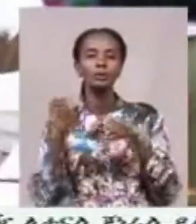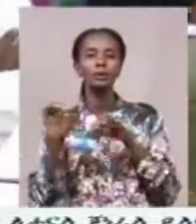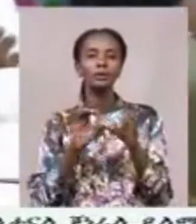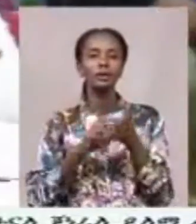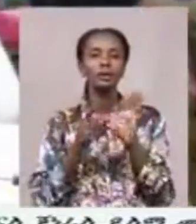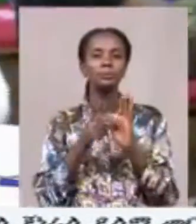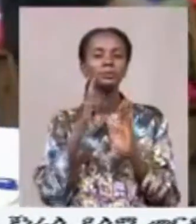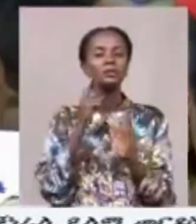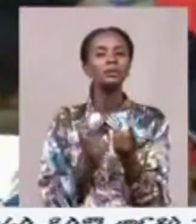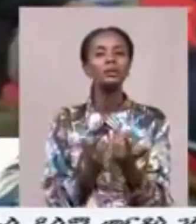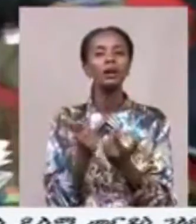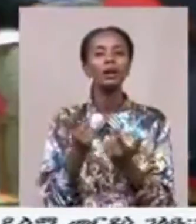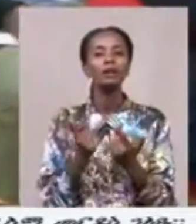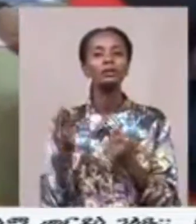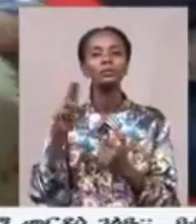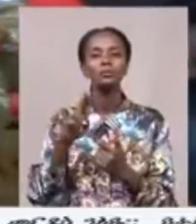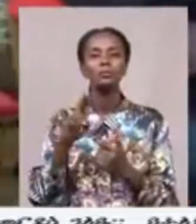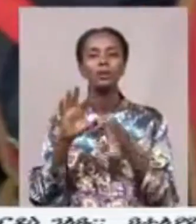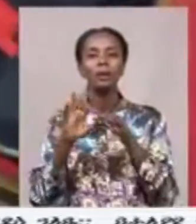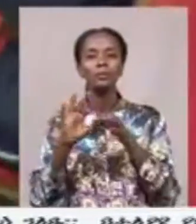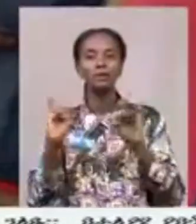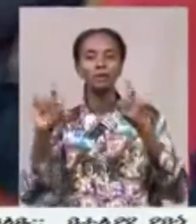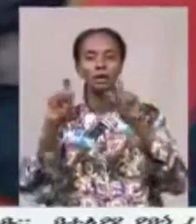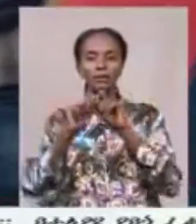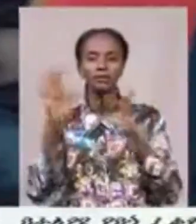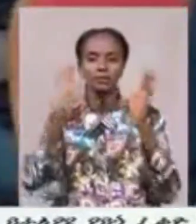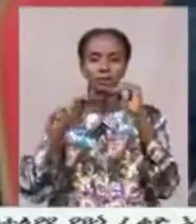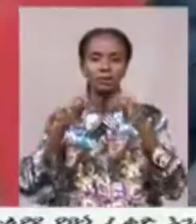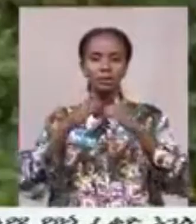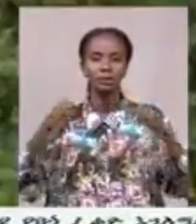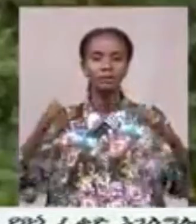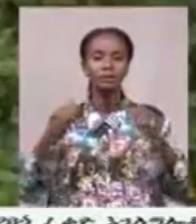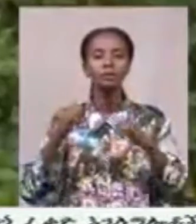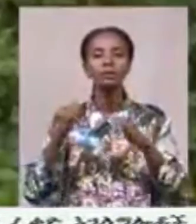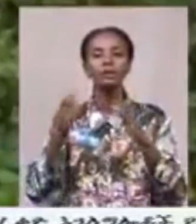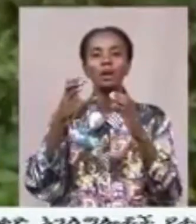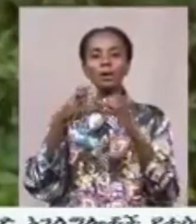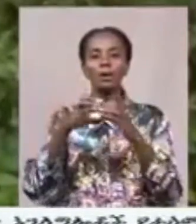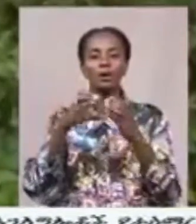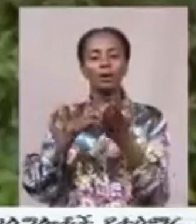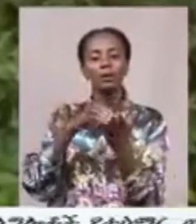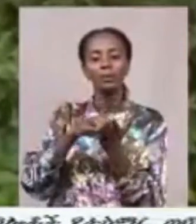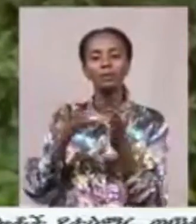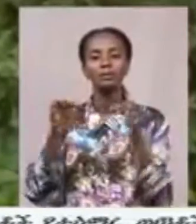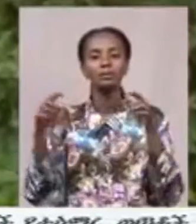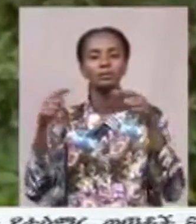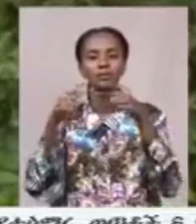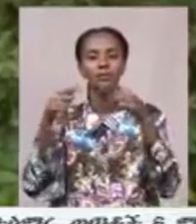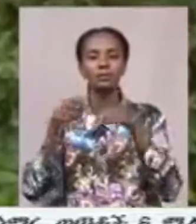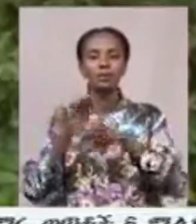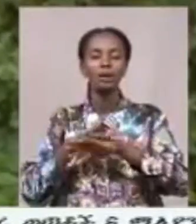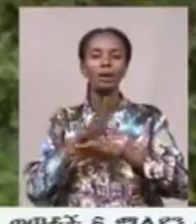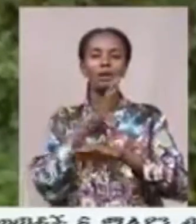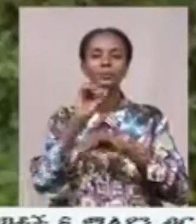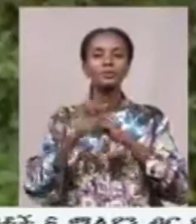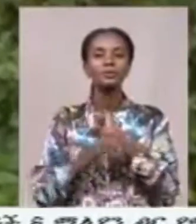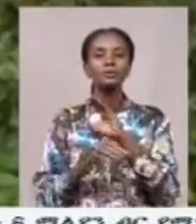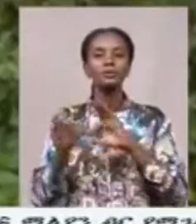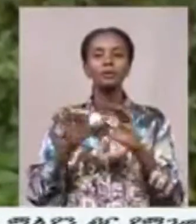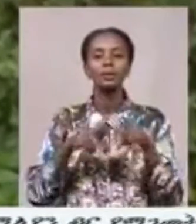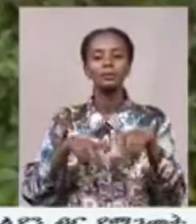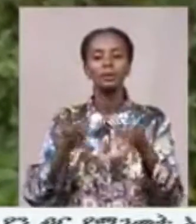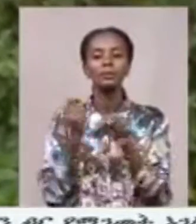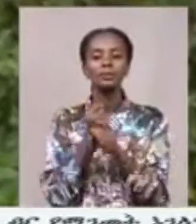ነው። ለነጋዴዎች ደግሞ ለማህበራትም እንደዚህ አይነት ችግሮችን ለይተን ገበያ ሊንኬጅ ወይም ትስስር ላይ መስራት ያለበት መስሪያ ቤቶች ግብርና